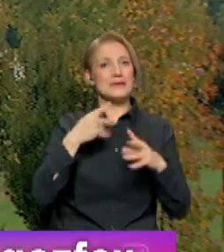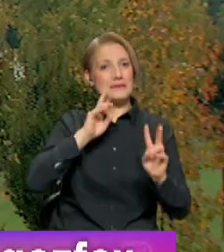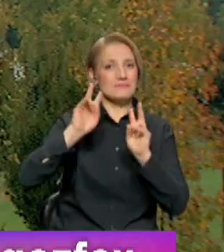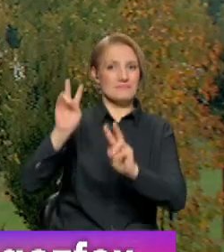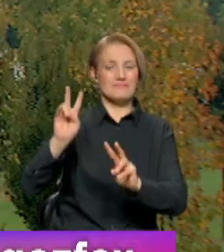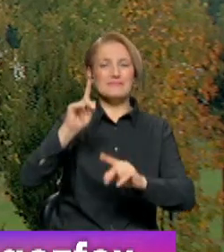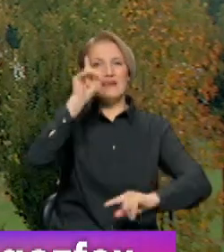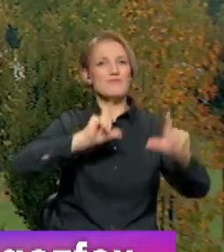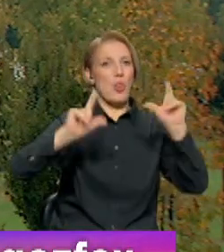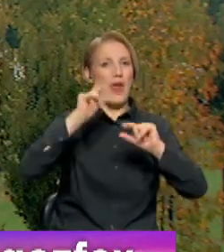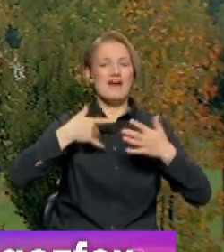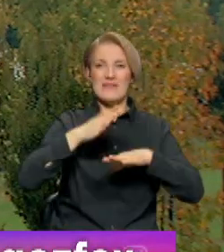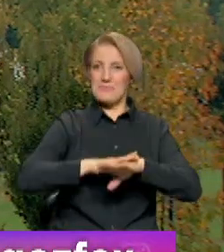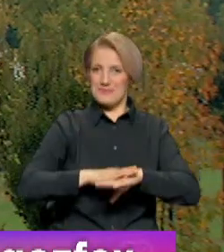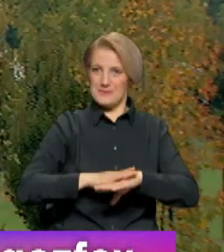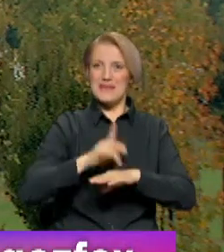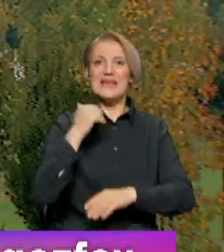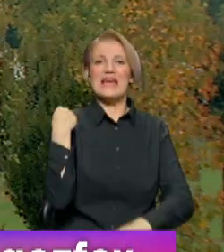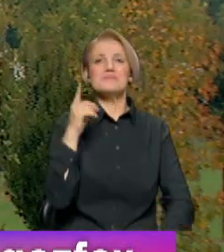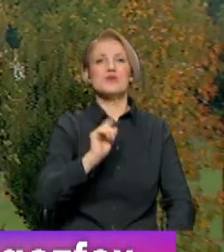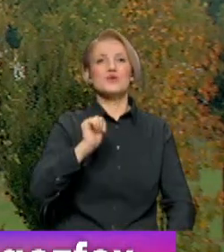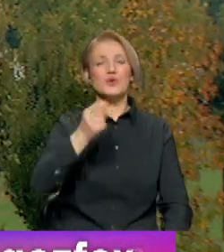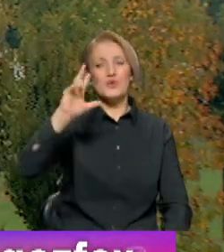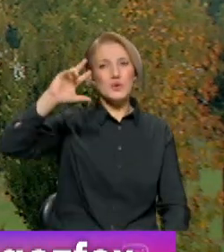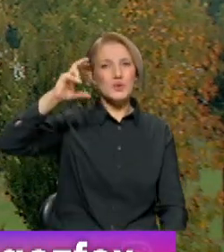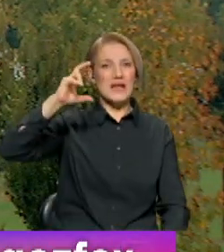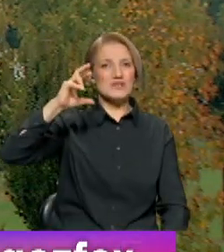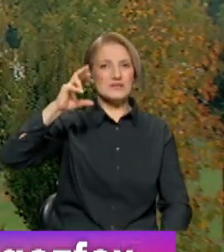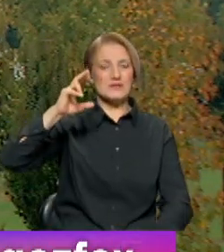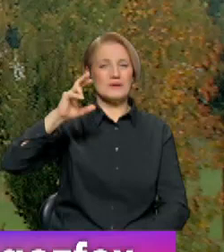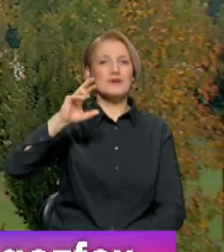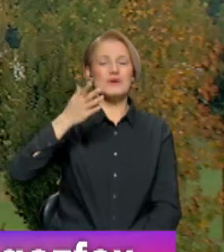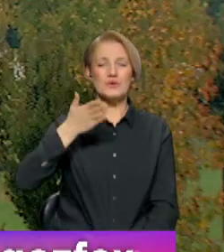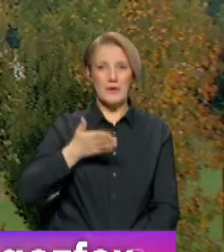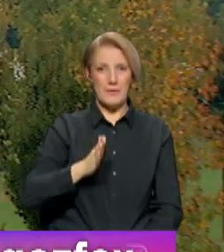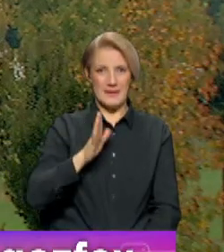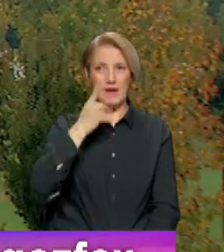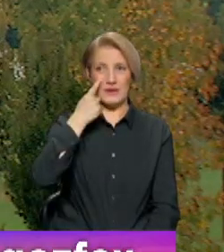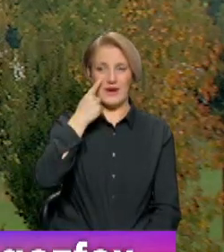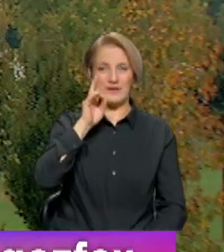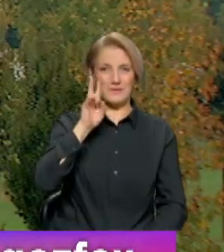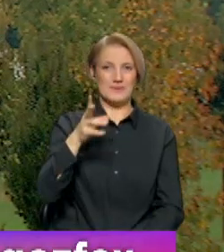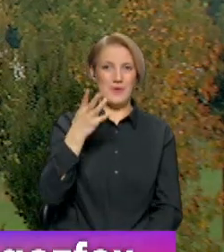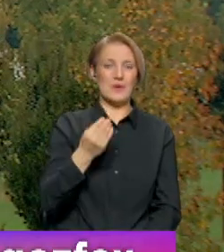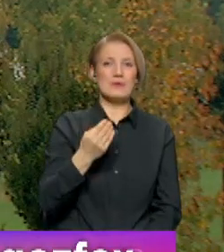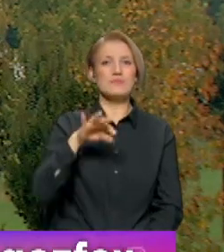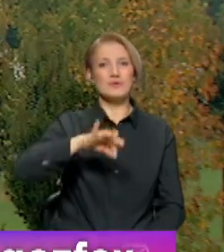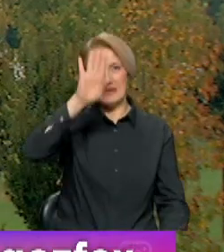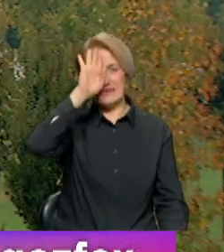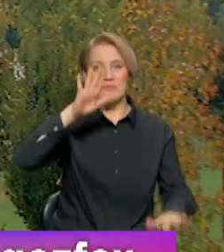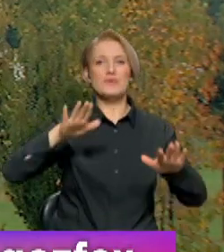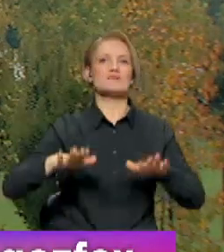bir de fotoğraf çektik yeni bir gün ve güneş günün doğumuna da tanıklık ettik Bugün İstanbul